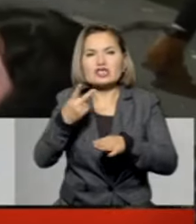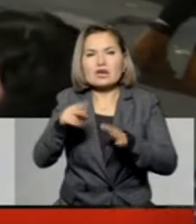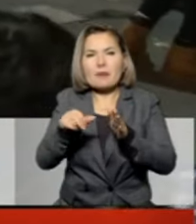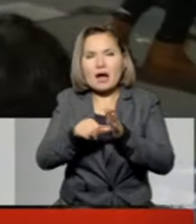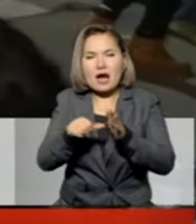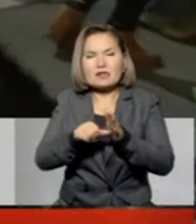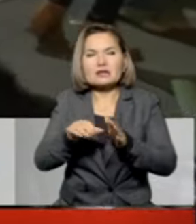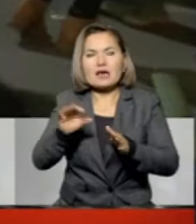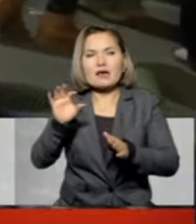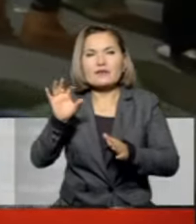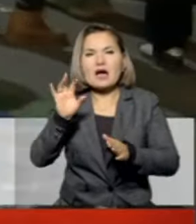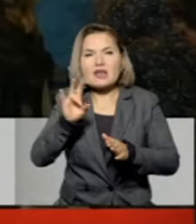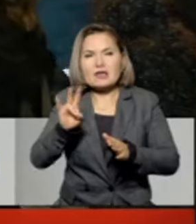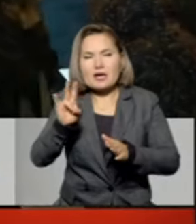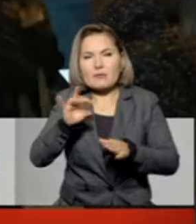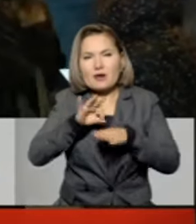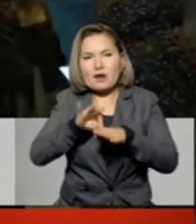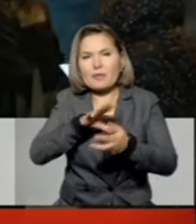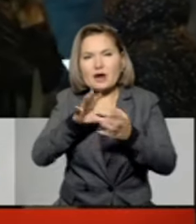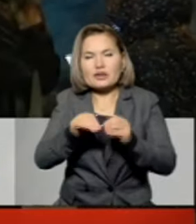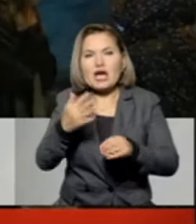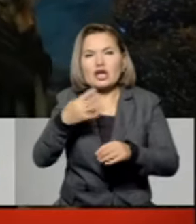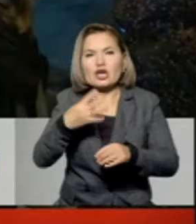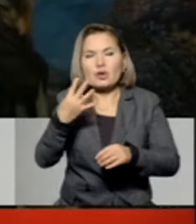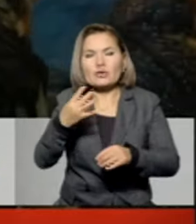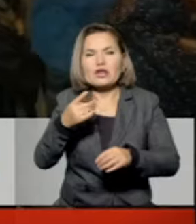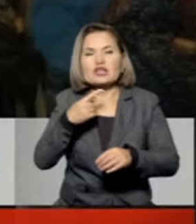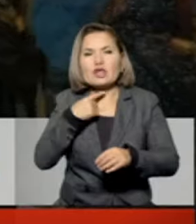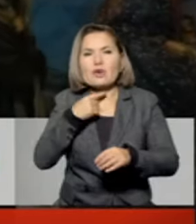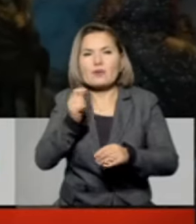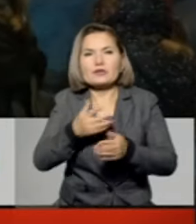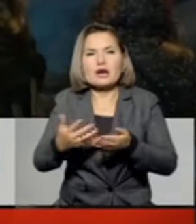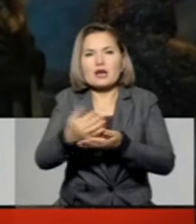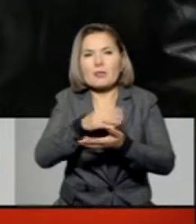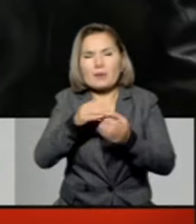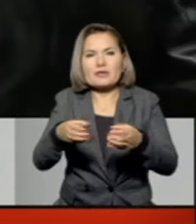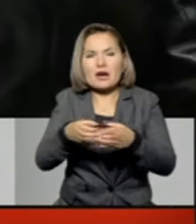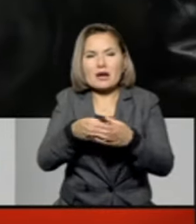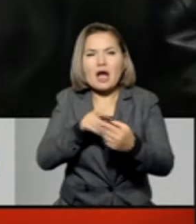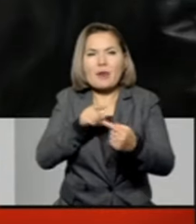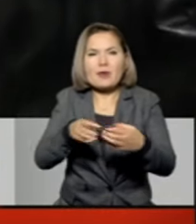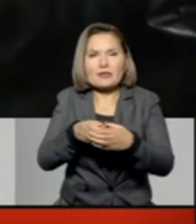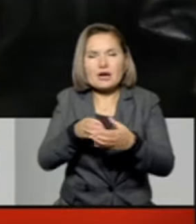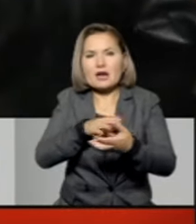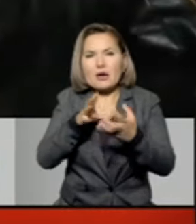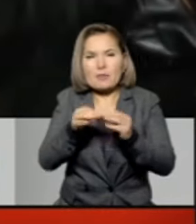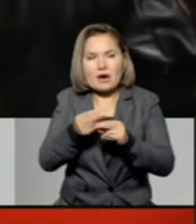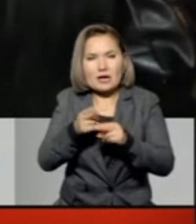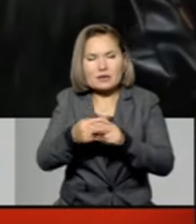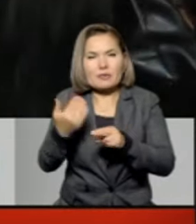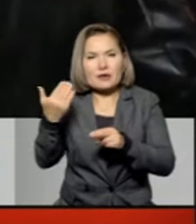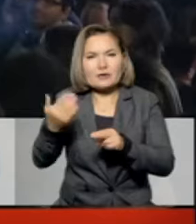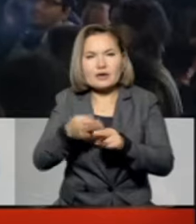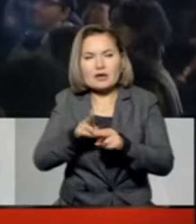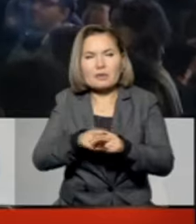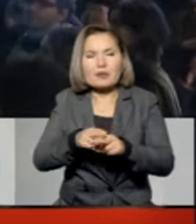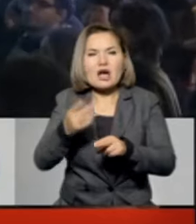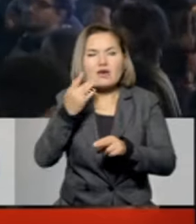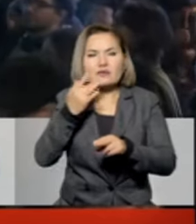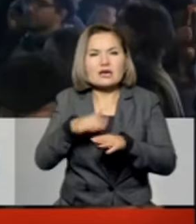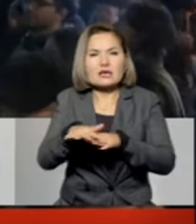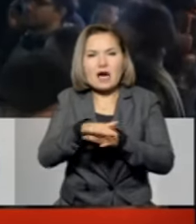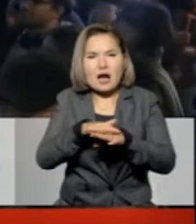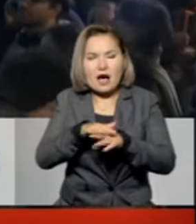биліктегі грузин арманы партиясы 54% дауыспен жеңіске жеткен. Бұл партия оппозицияның таққан уәжін жоққа шығарып, өзін